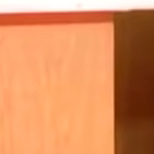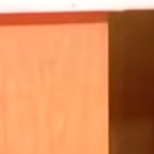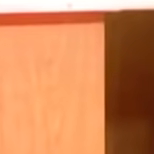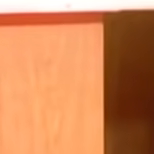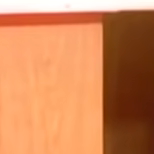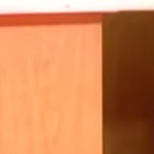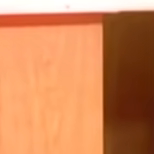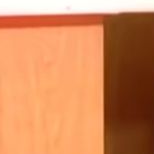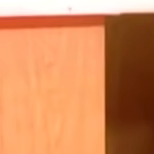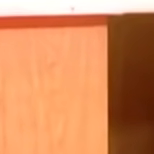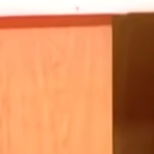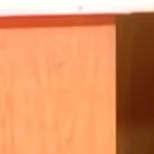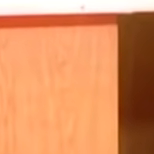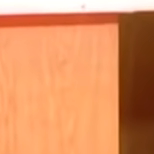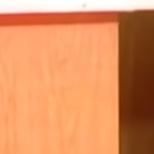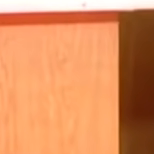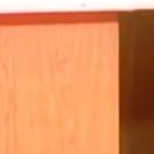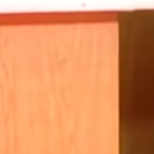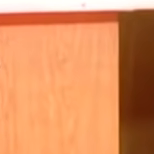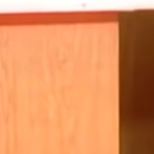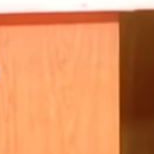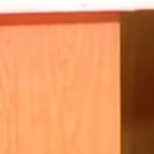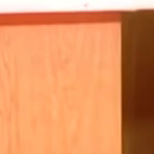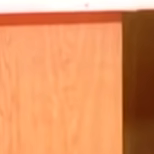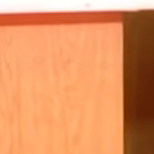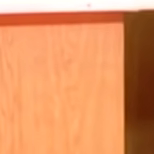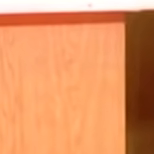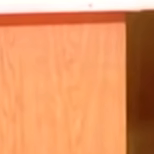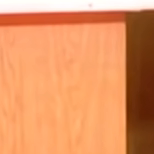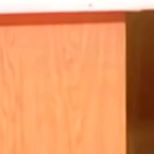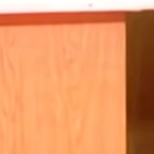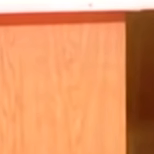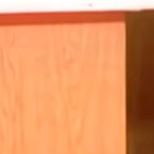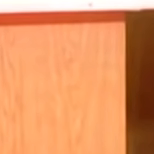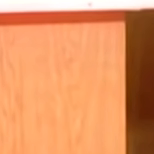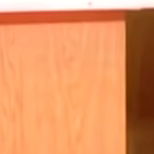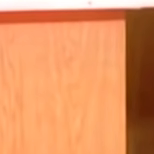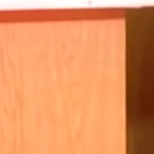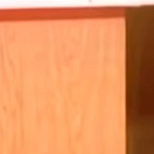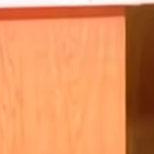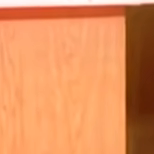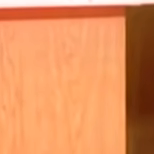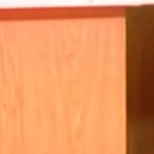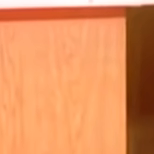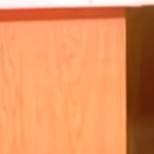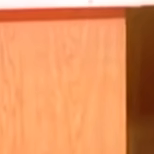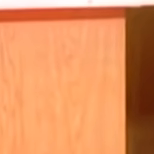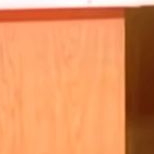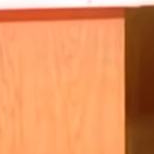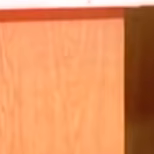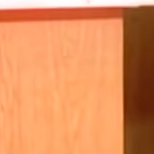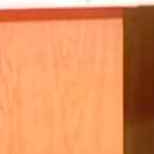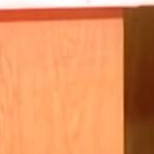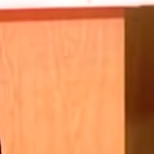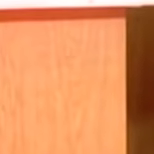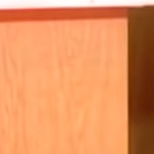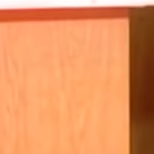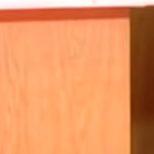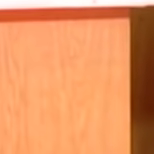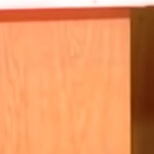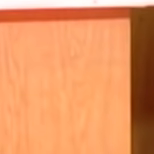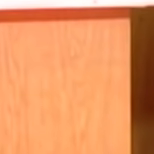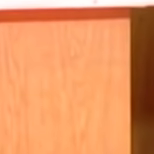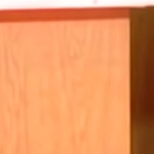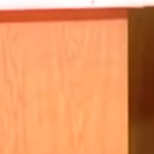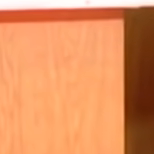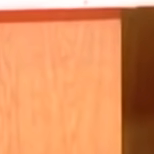Igan, mauna ka sa mga balita. Panoorin ang unang balita sa unang hirit at iba pang award-winning news ka sa youtube.com/GMA News.